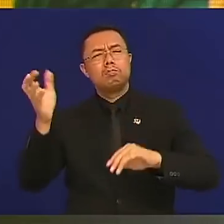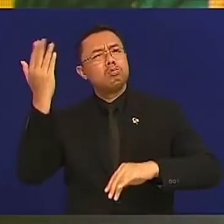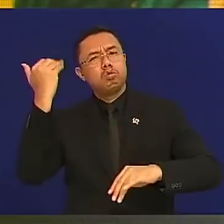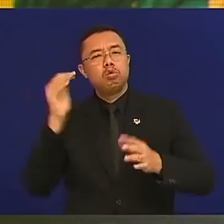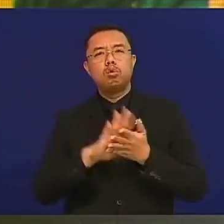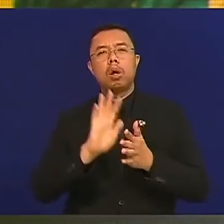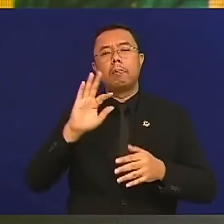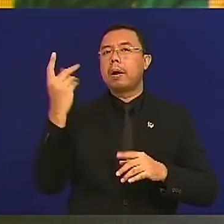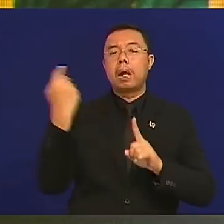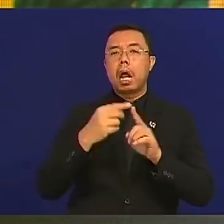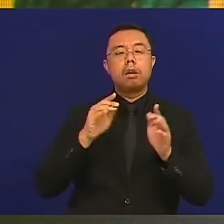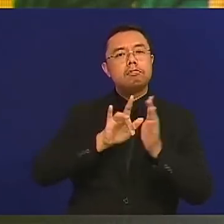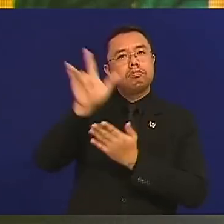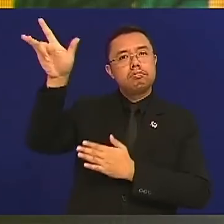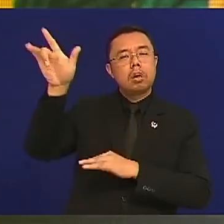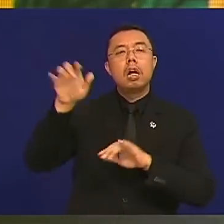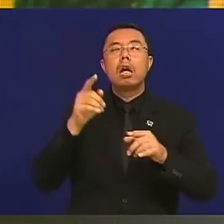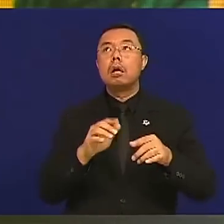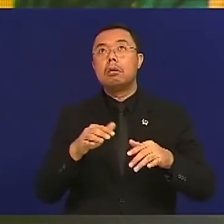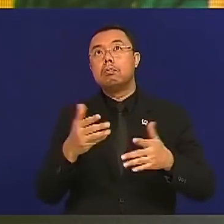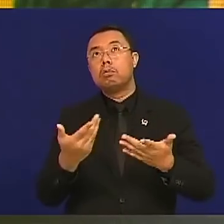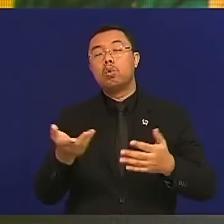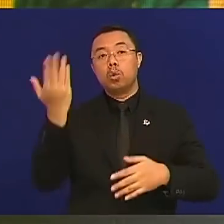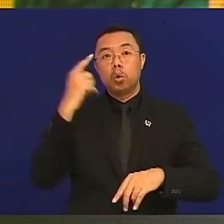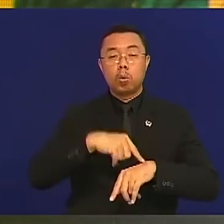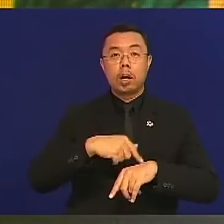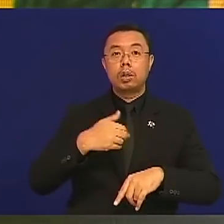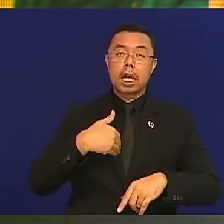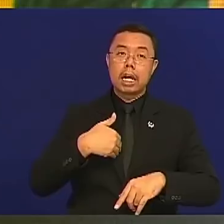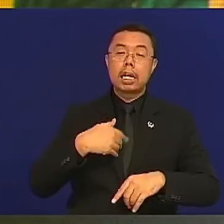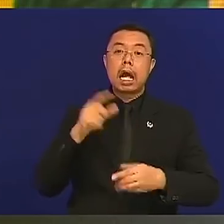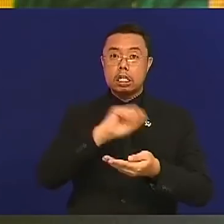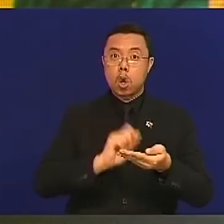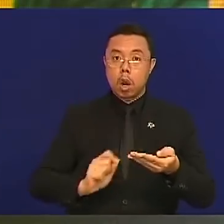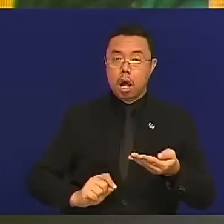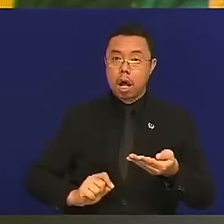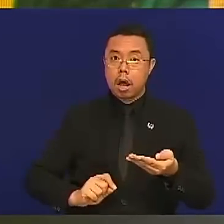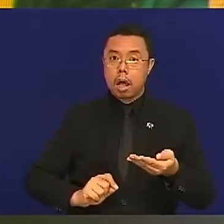sana. Lalu kalau tidak salah dulu waktu saya masih sekolah,